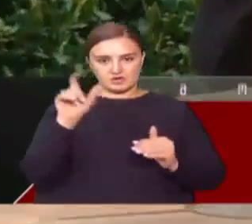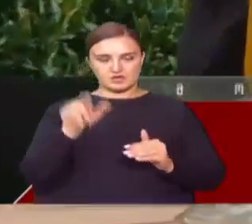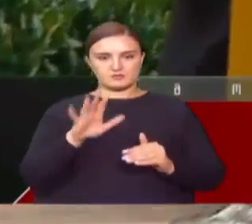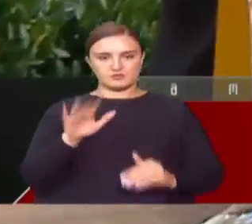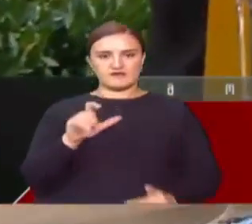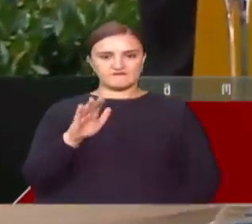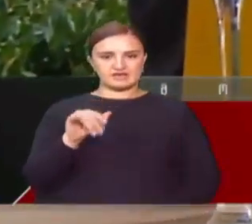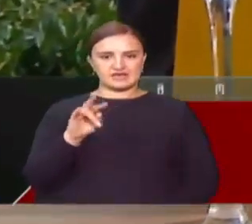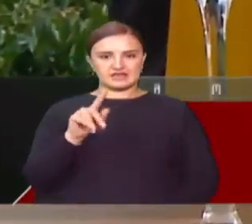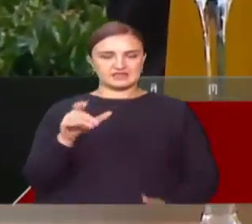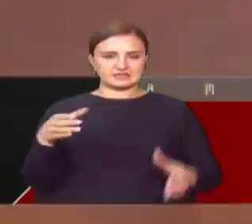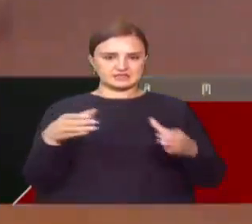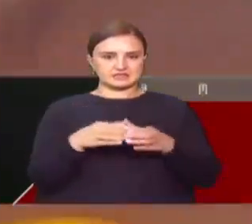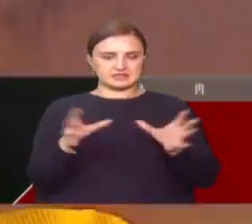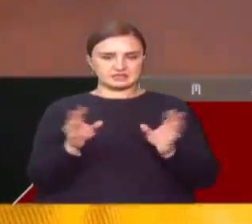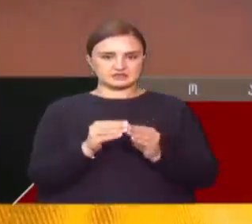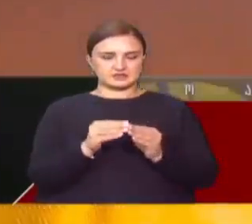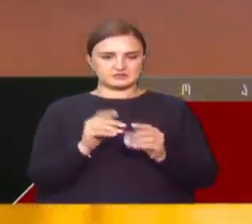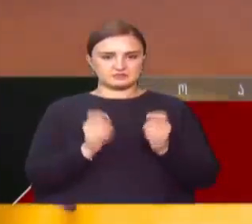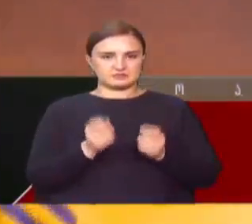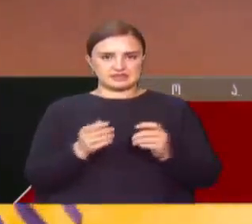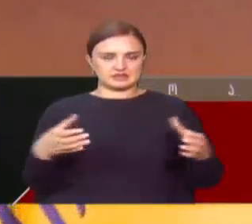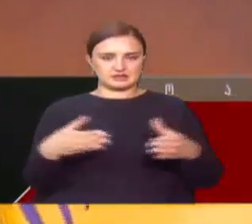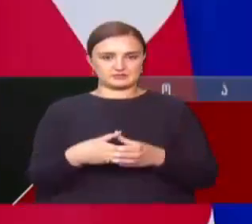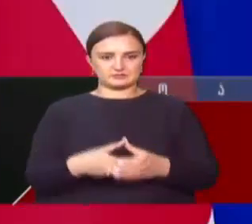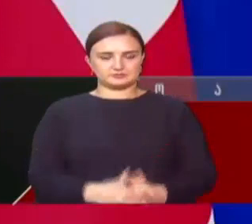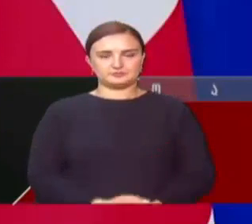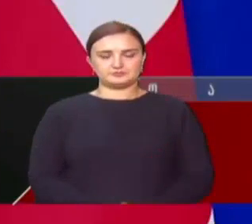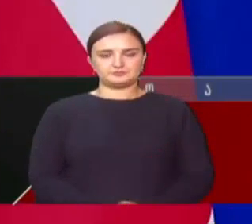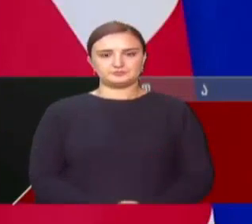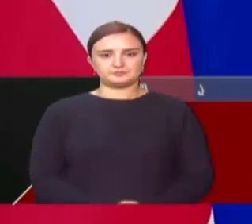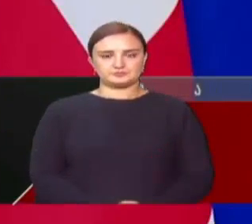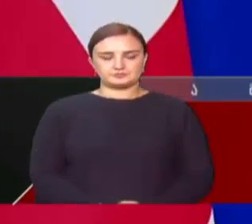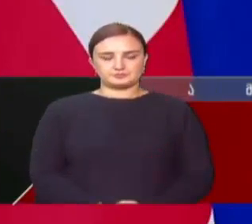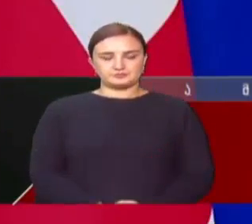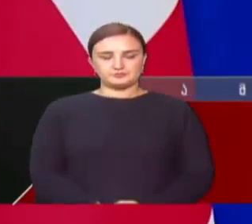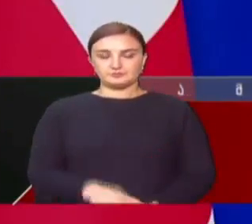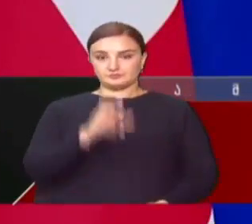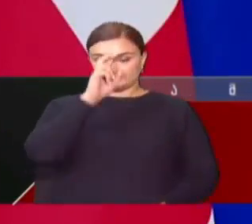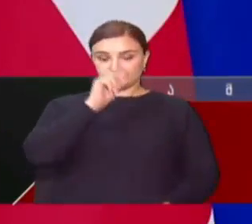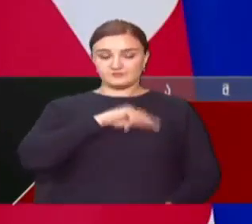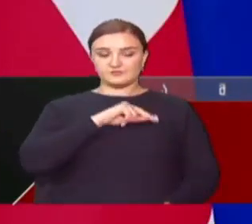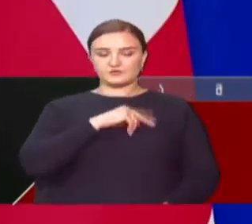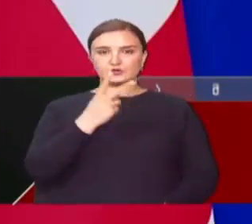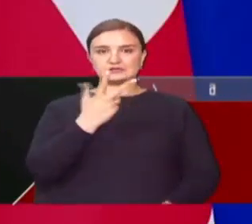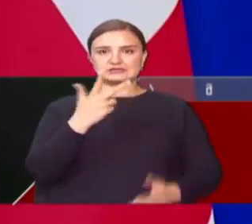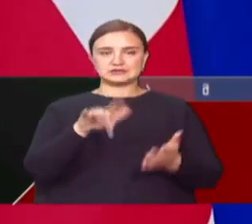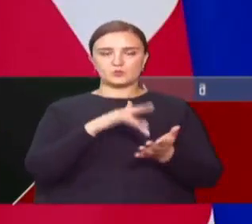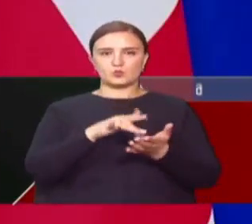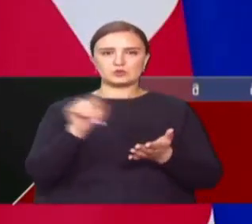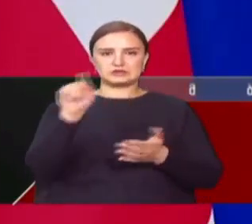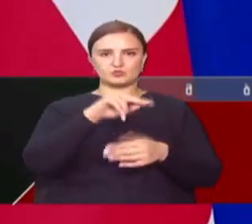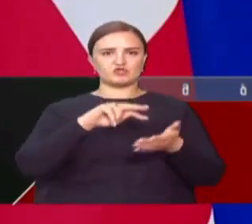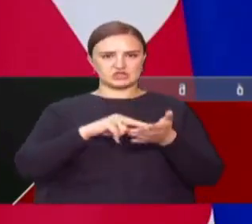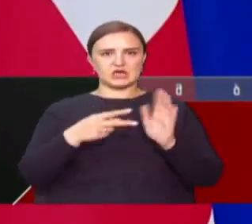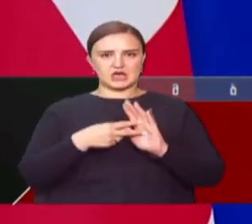დავით ევგენიძე ბენდთან ერთად. Მთავრობის ადმინისტრაცია წლევანდელ წესში 23 მუნიციპალიტეტში გეგმავს სხვადასხვა ღონისძიებებს, რომელიც ფოკუსირებული